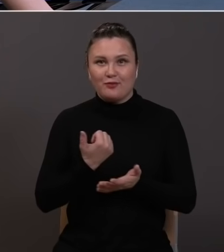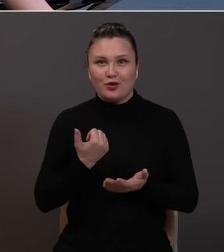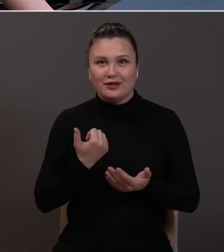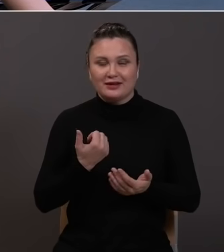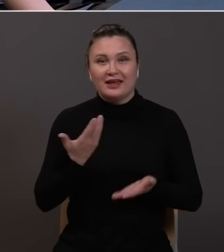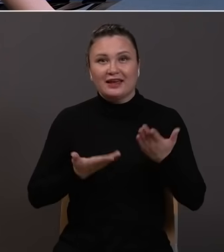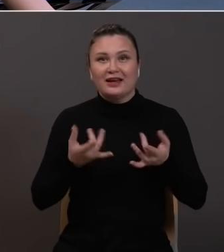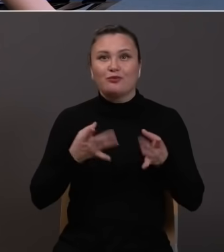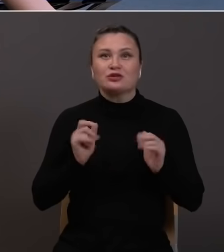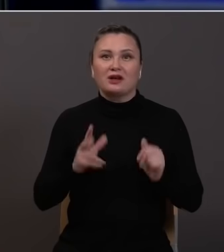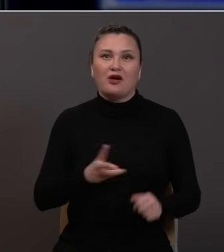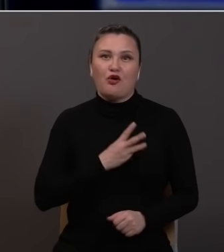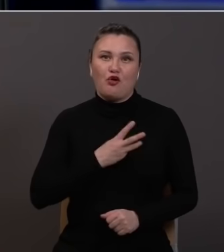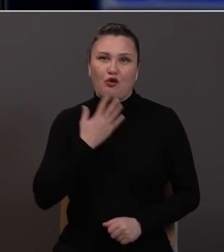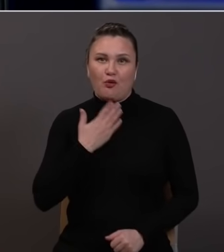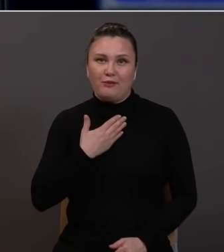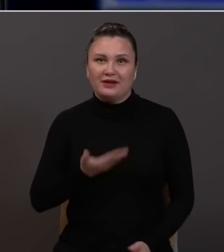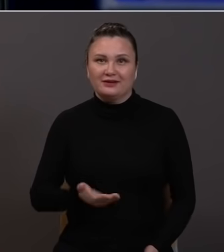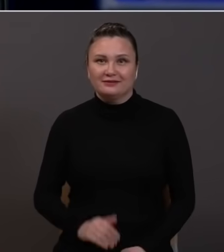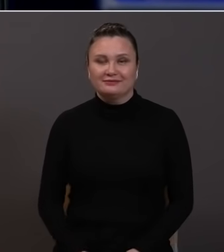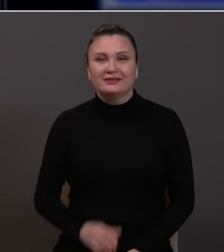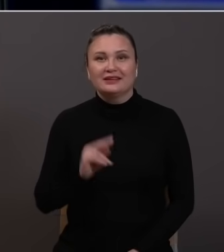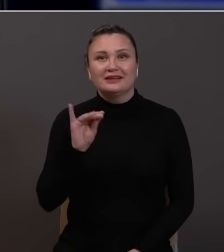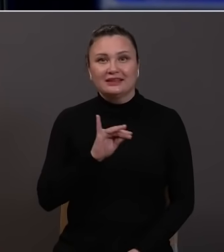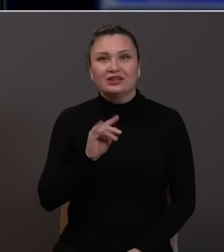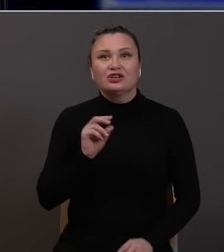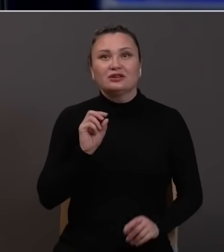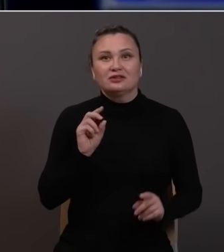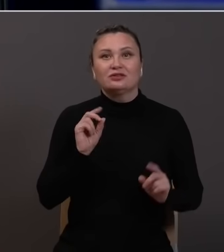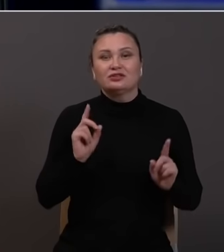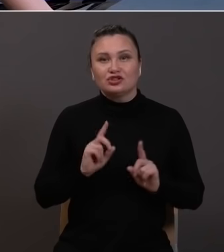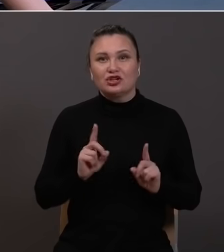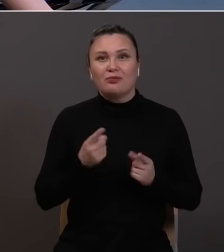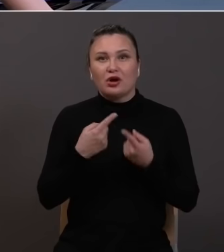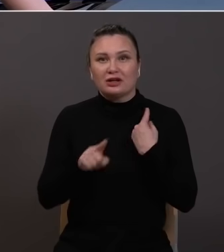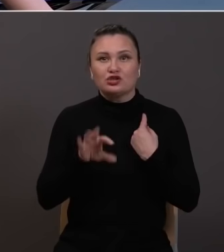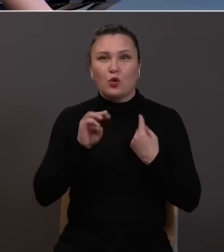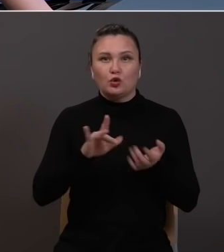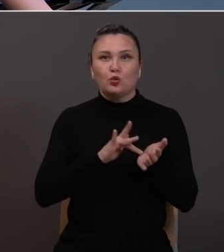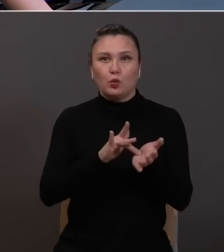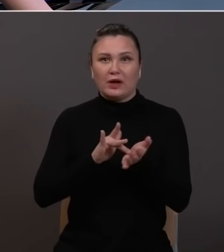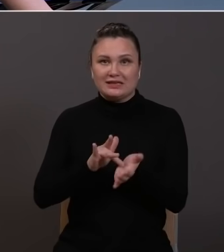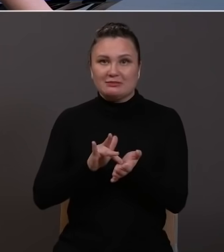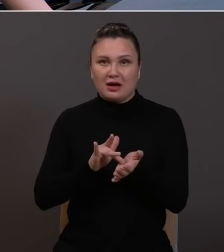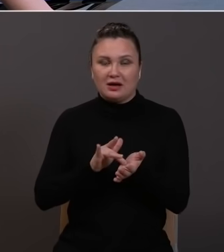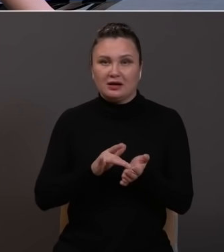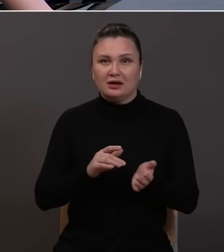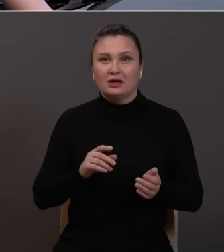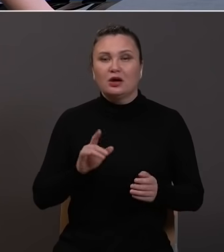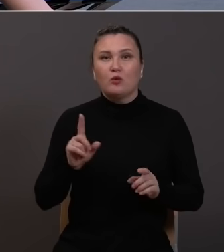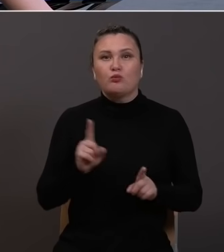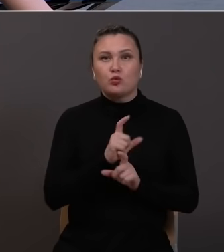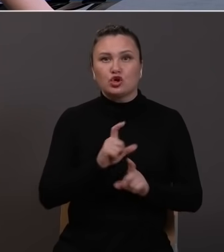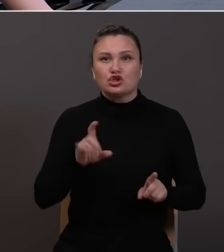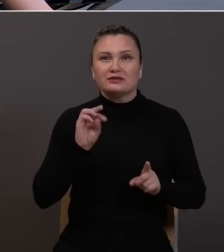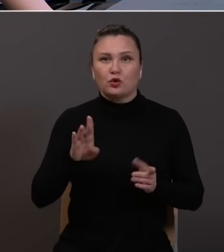заработать. Либо просто как хобби. Либо, да, просто. И чем, собственно, отличается от туризма путешественник